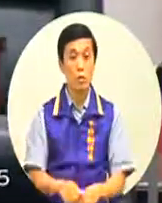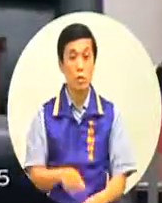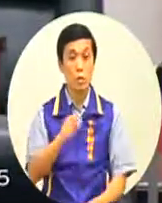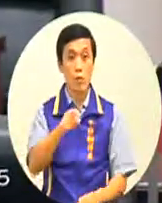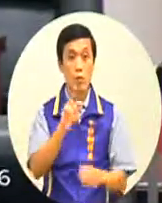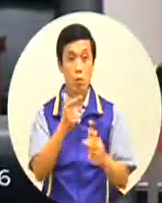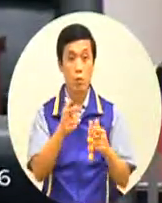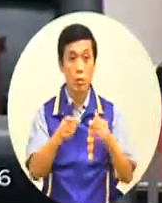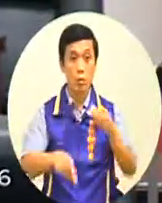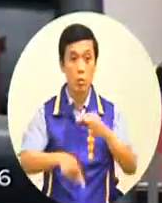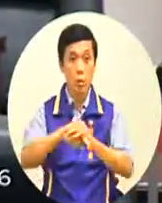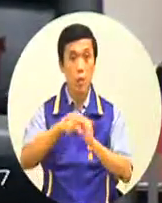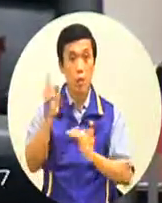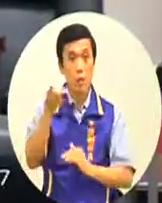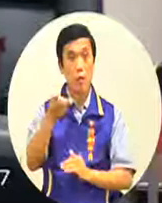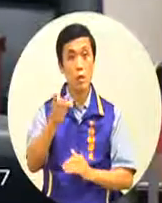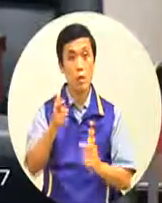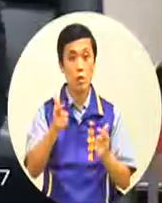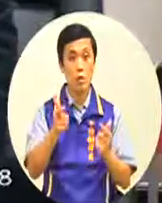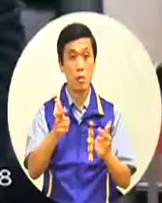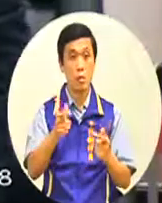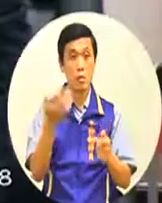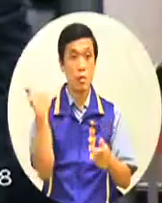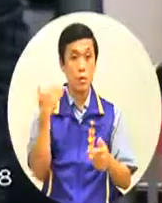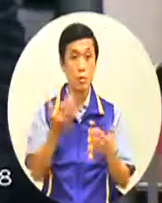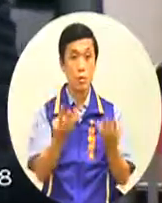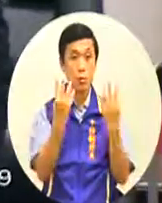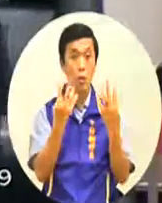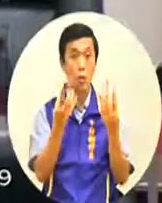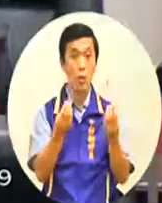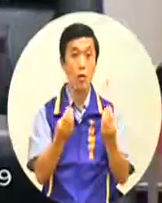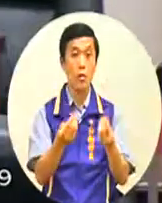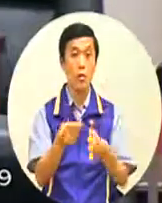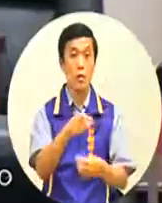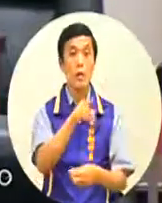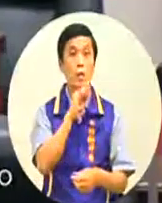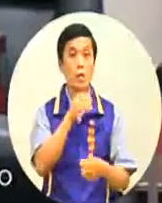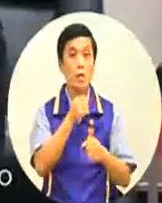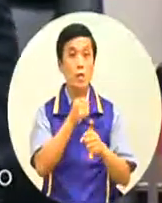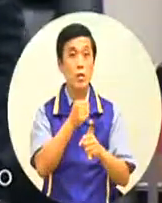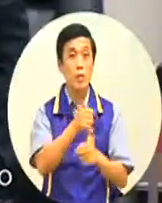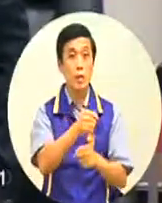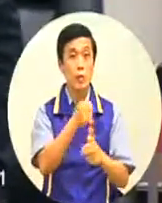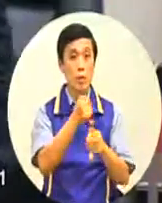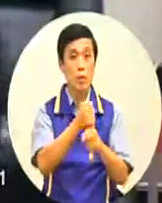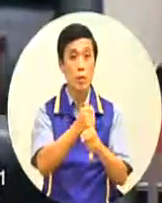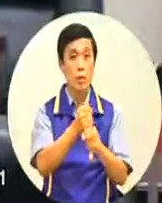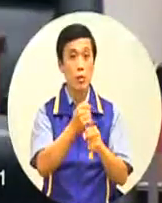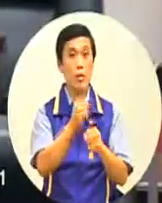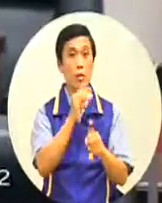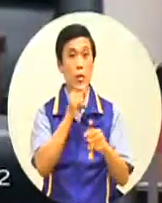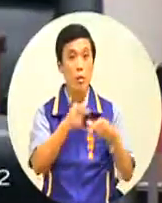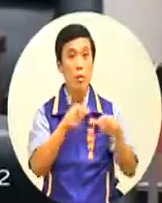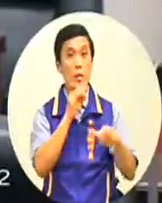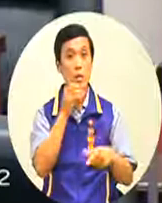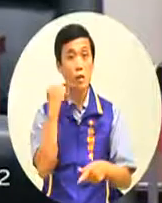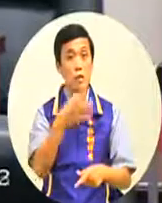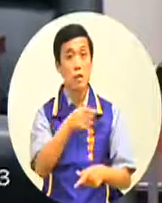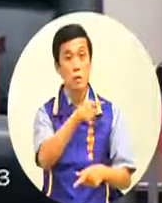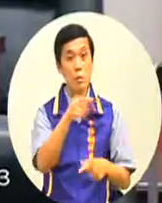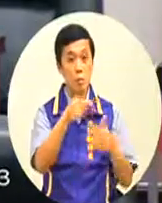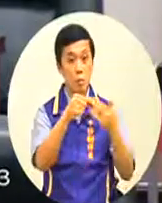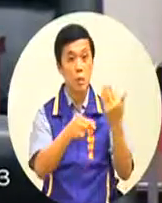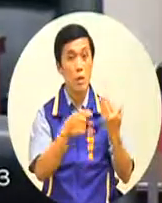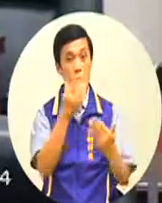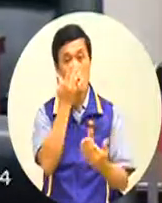吼、哦，啊唔是有前科的，这拢新的业者尔，伊也知影一箍五万钱，结果变成讲，哎，做陈